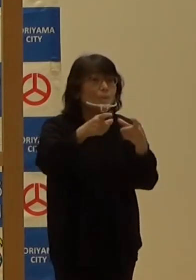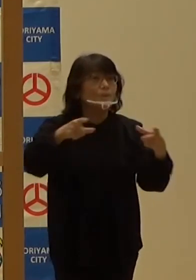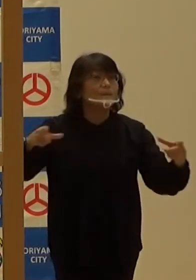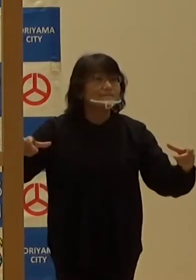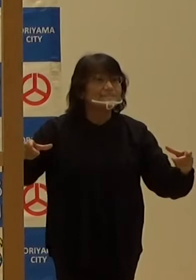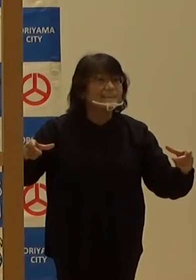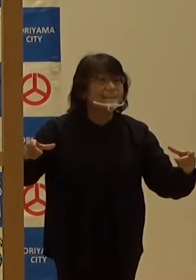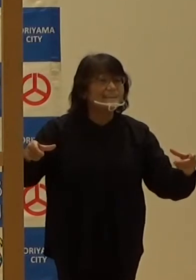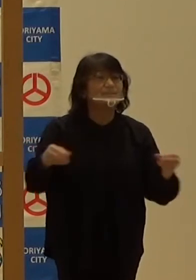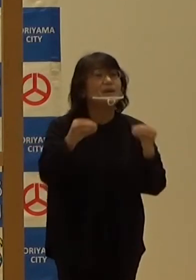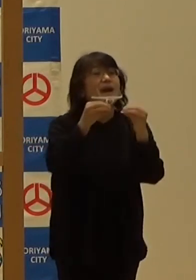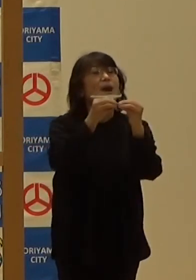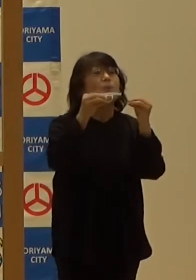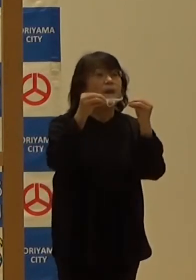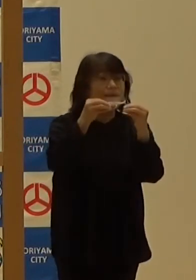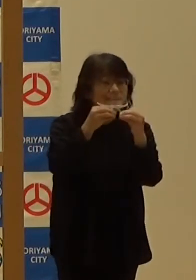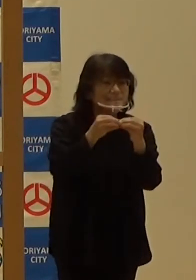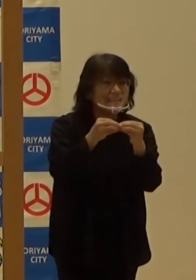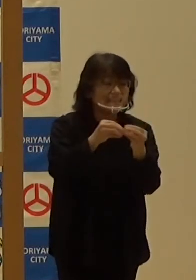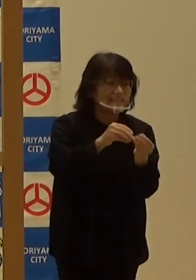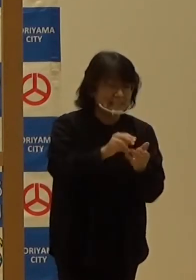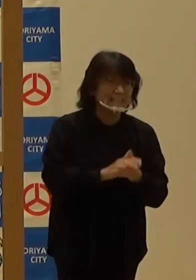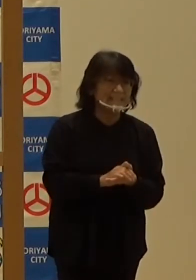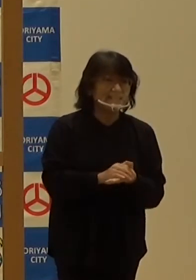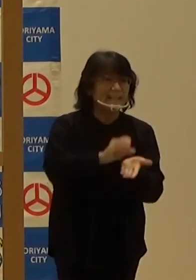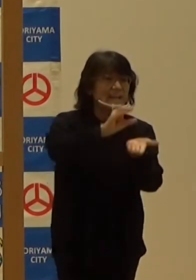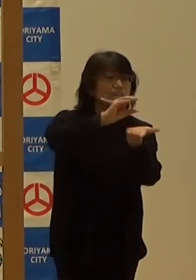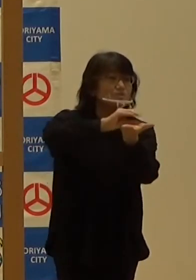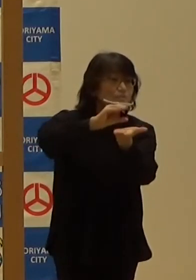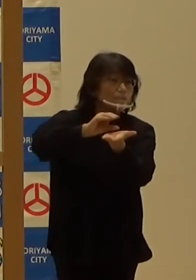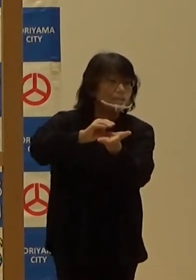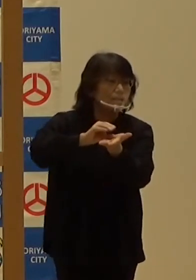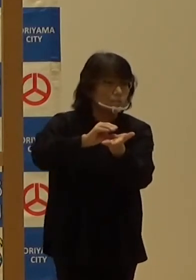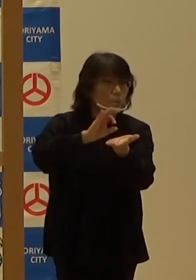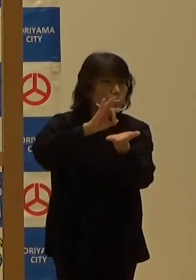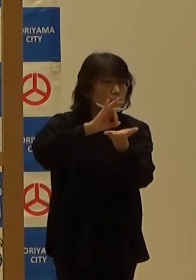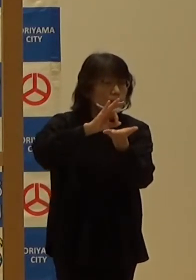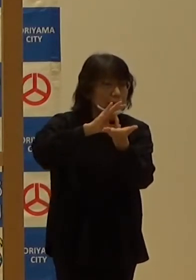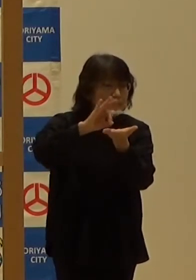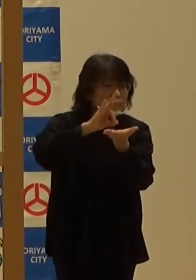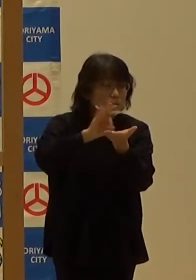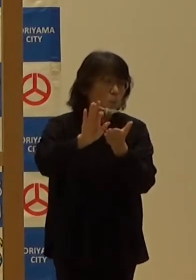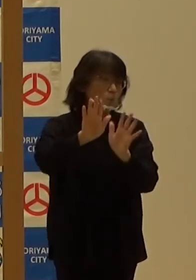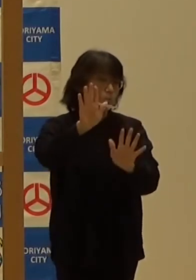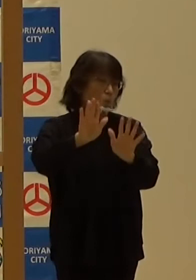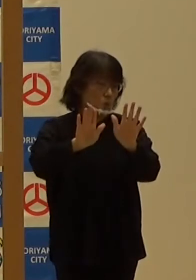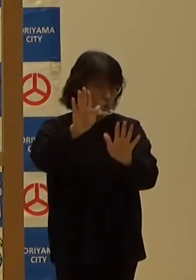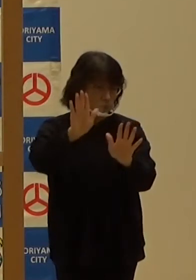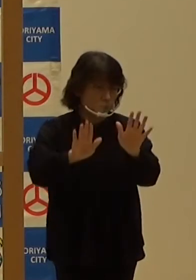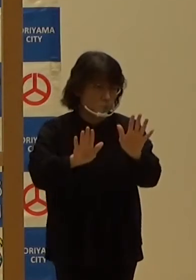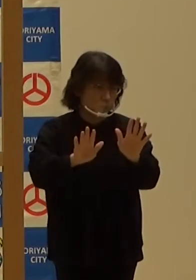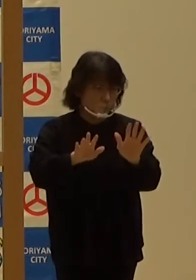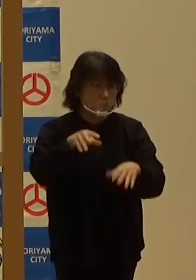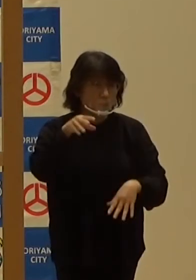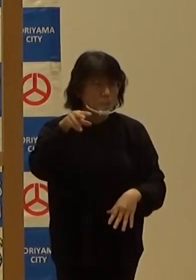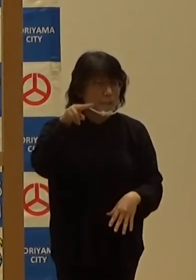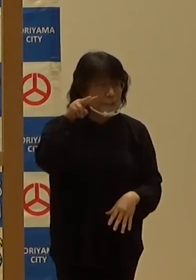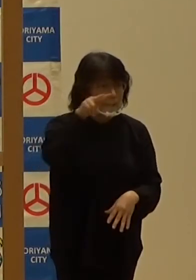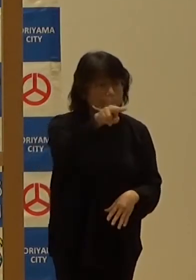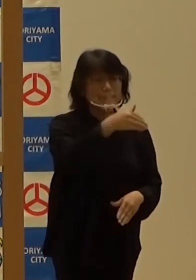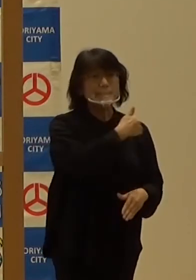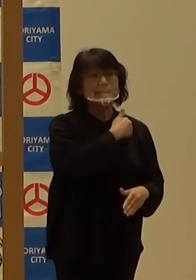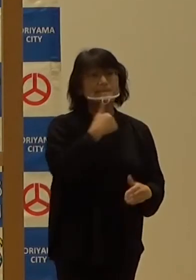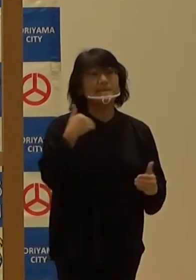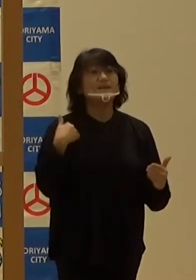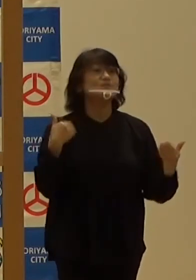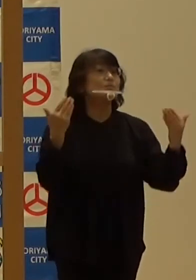その駐車場の利用状況等もちょっと近くになりますけれども見える化するような形でのいろいろ